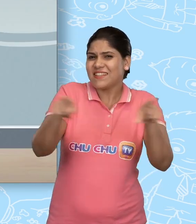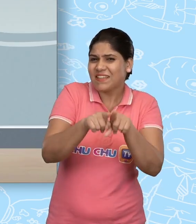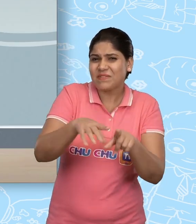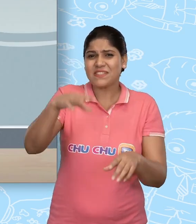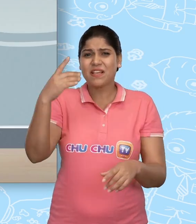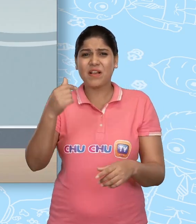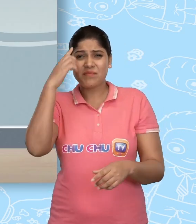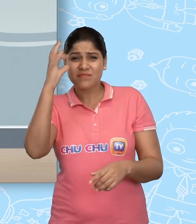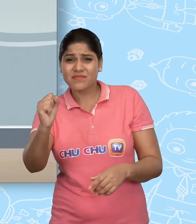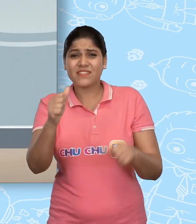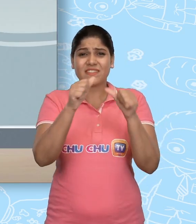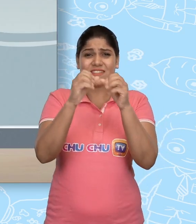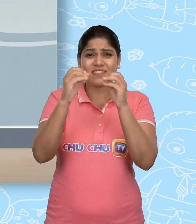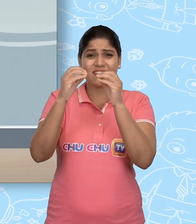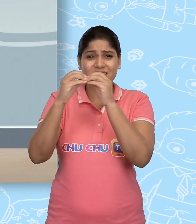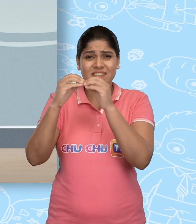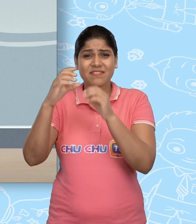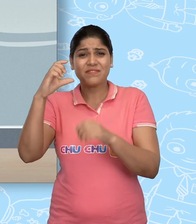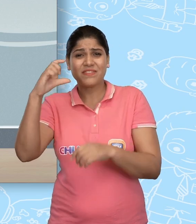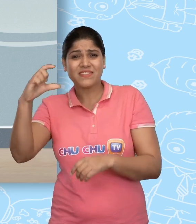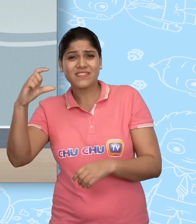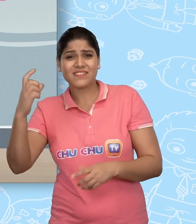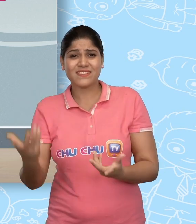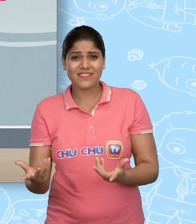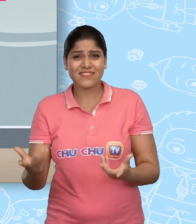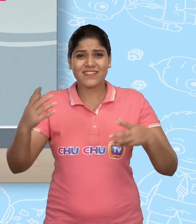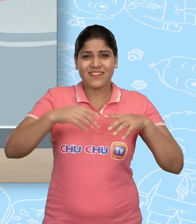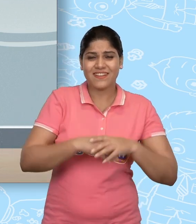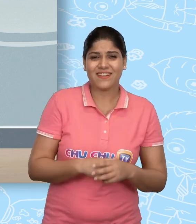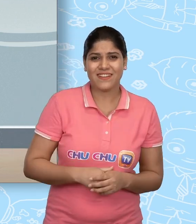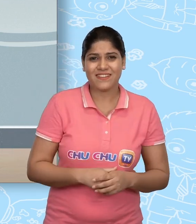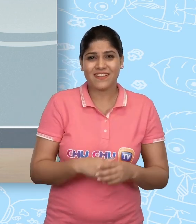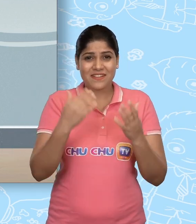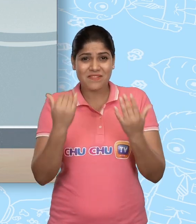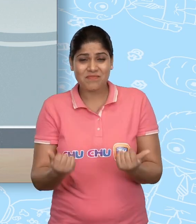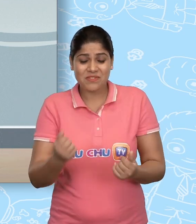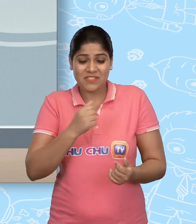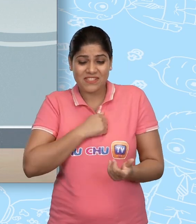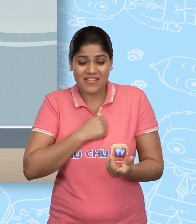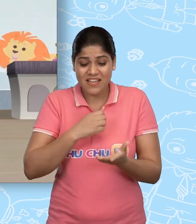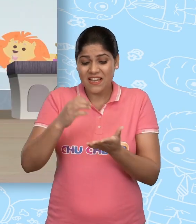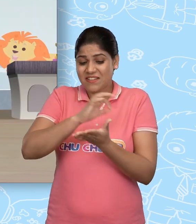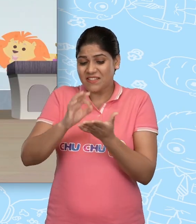लिखना मजेदार और आसान है, बिल्कुल ऐसा जैसे हम याद करते हैं ए, बी और सी।